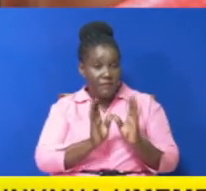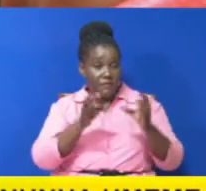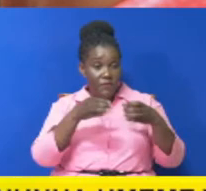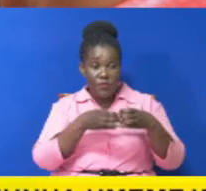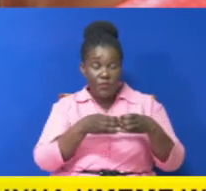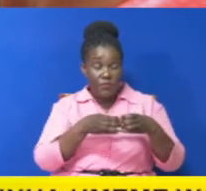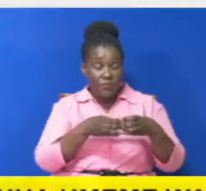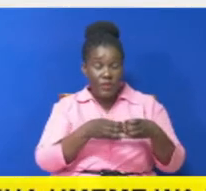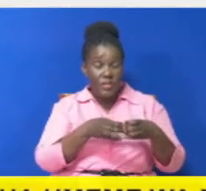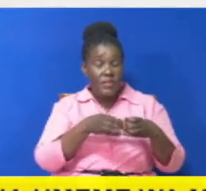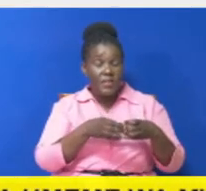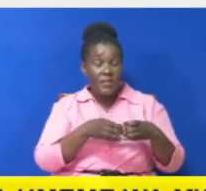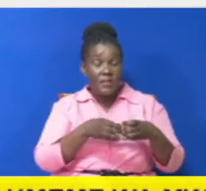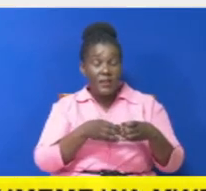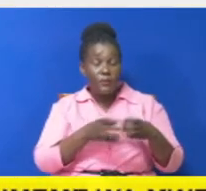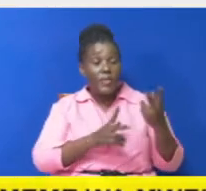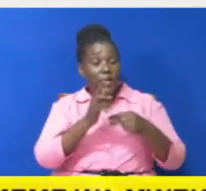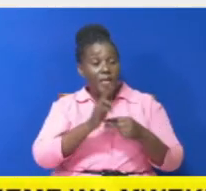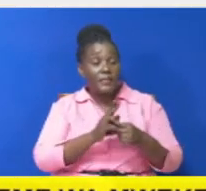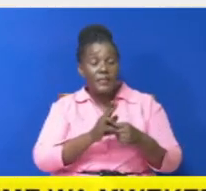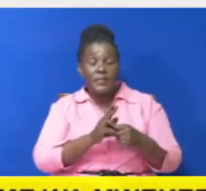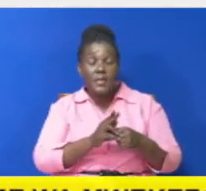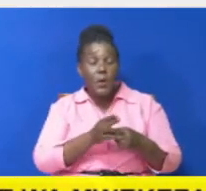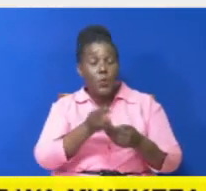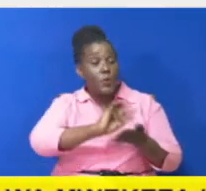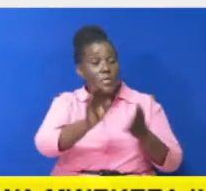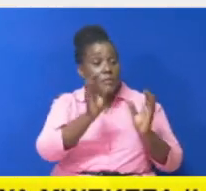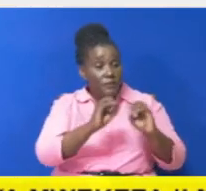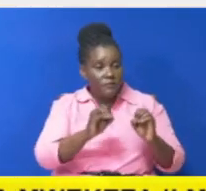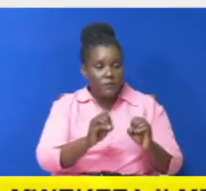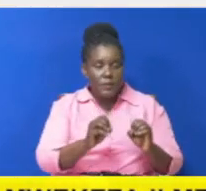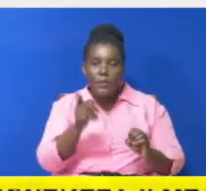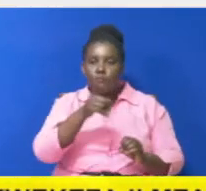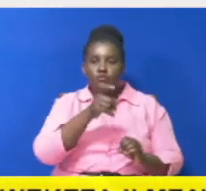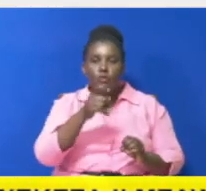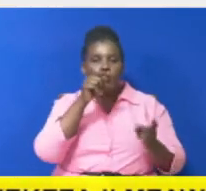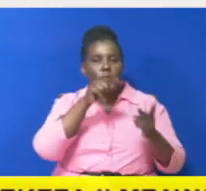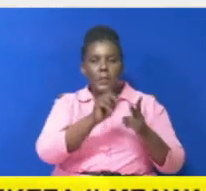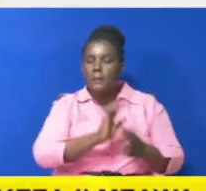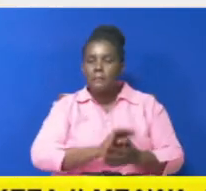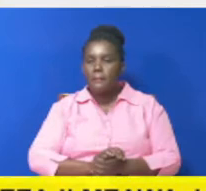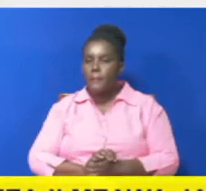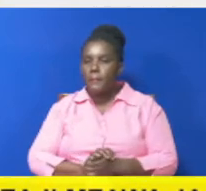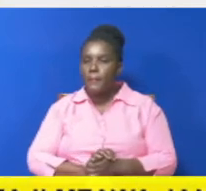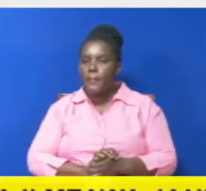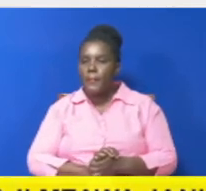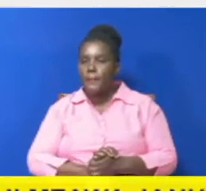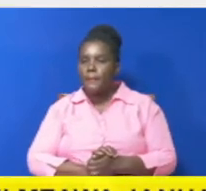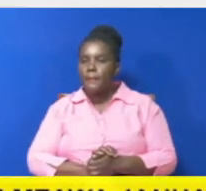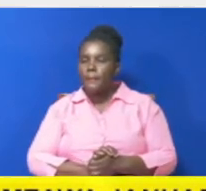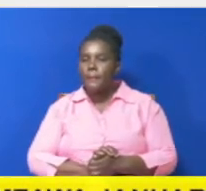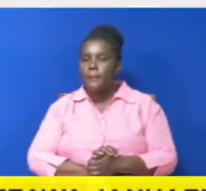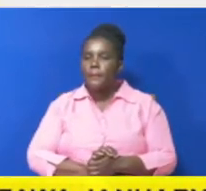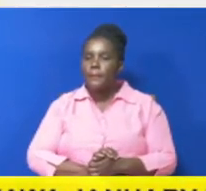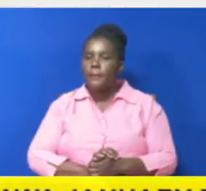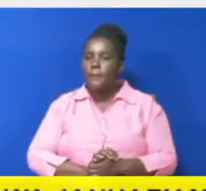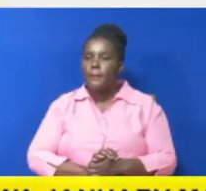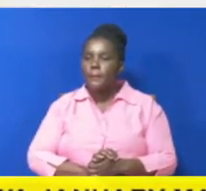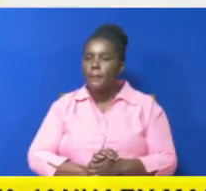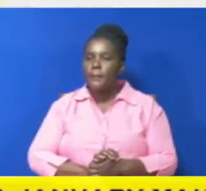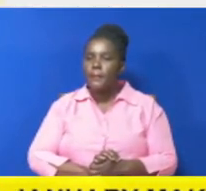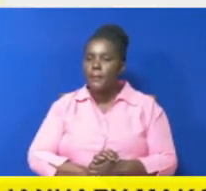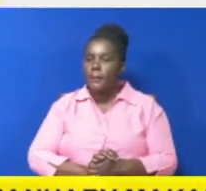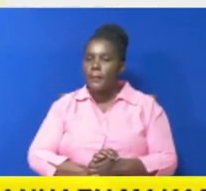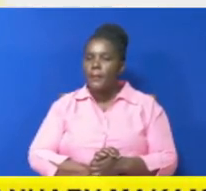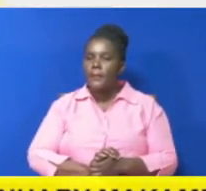mkopo. Watendaji ambao wameshindwa kusimamia yale madini, wao tunapomaliza taarifa wasibaki